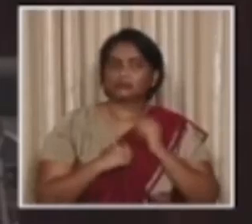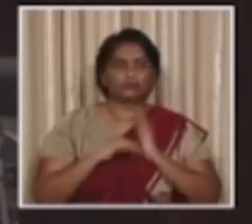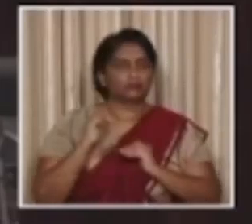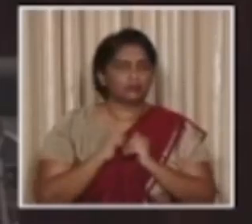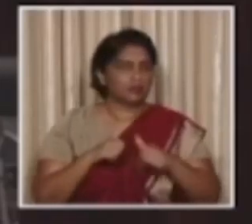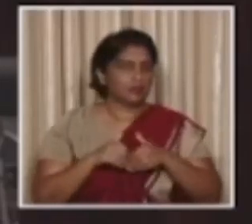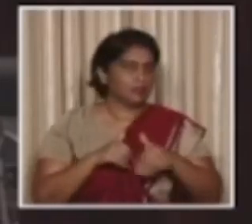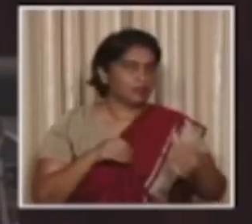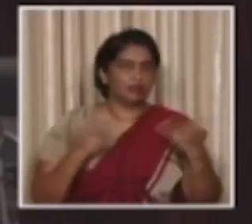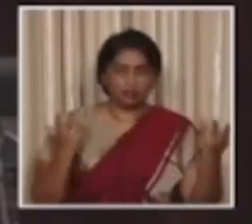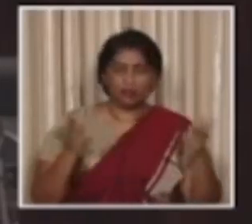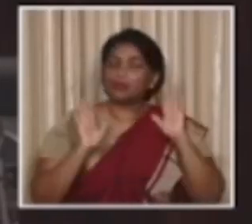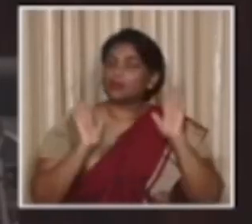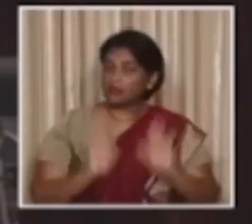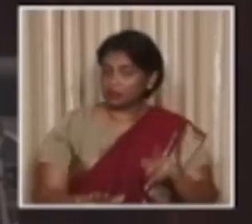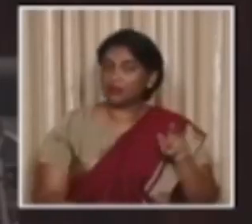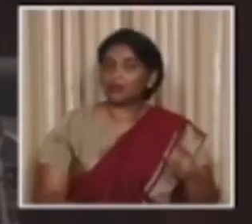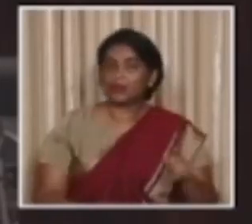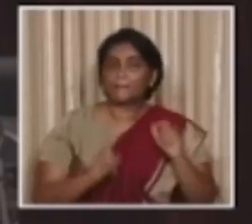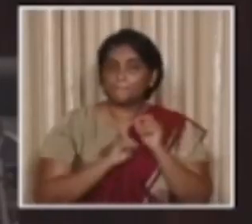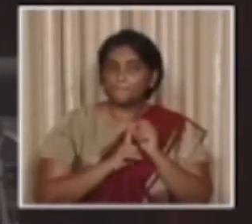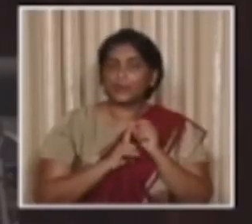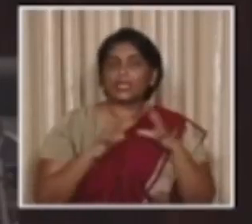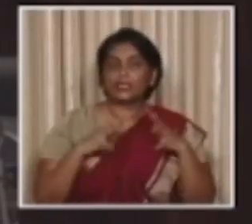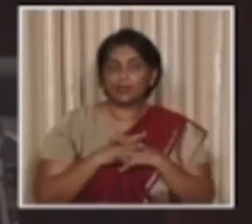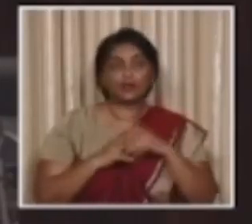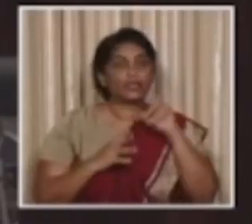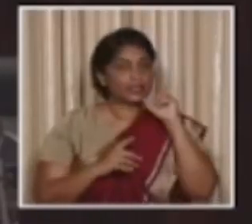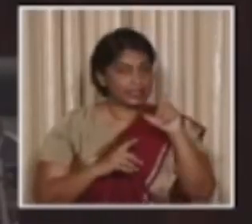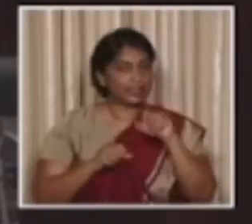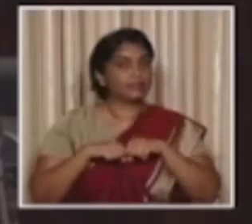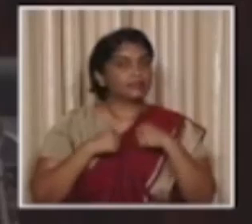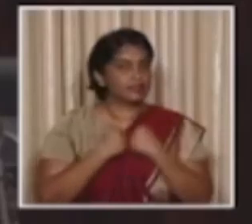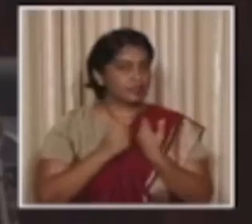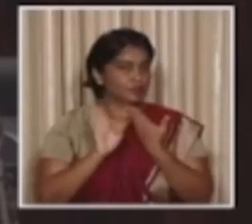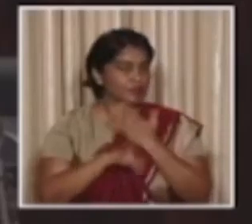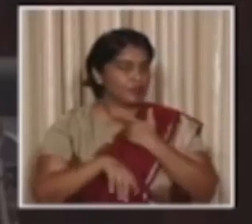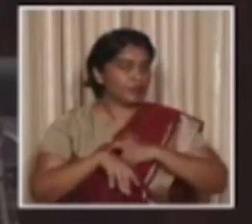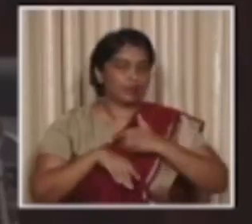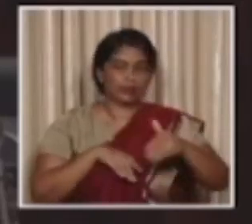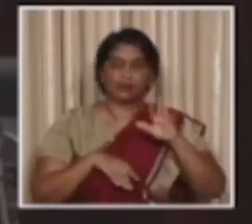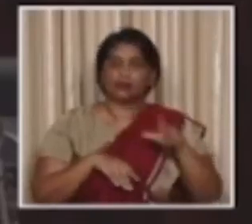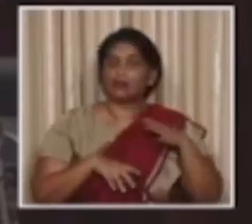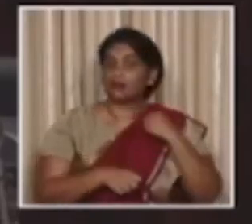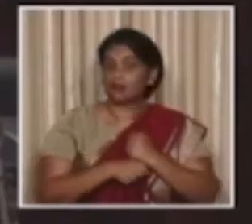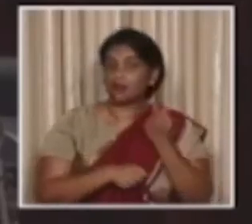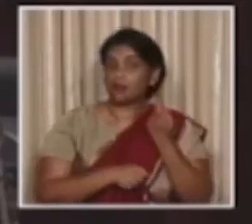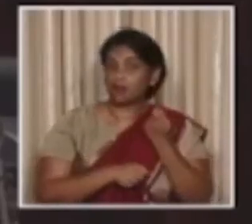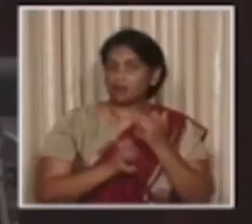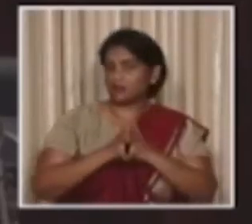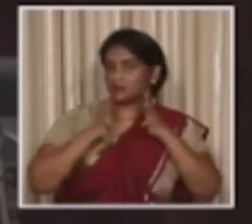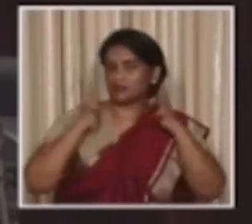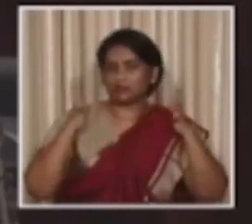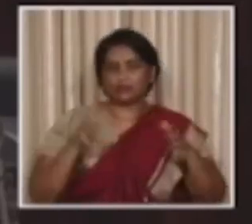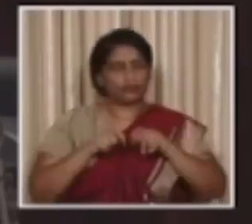ක්‍රමවේදයක් දැනට නැහැ. නමුත් PWC කියලා සමාගමකට ඒ පහුගිය කාලයේ රජයේ මුදල් විශාල